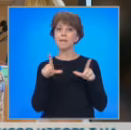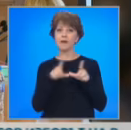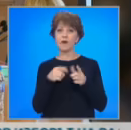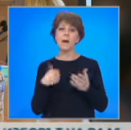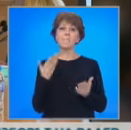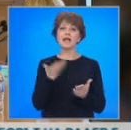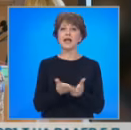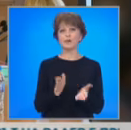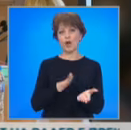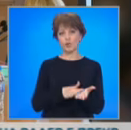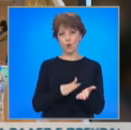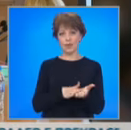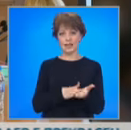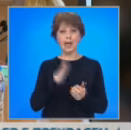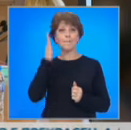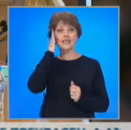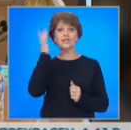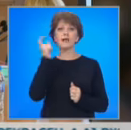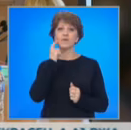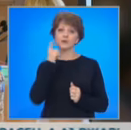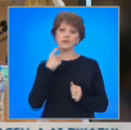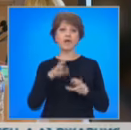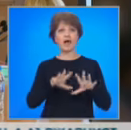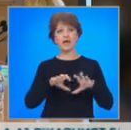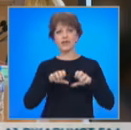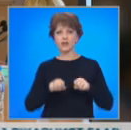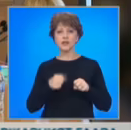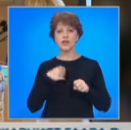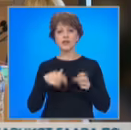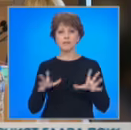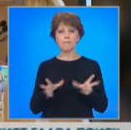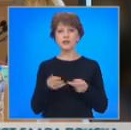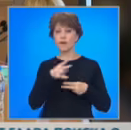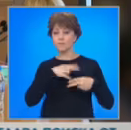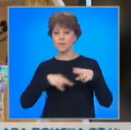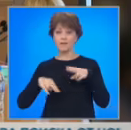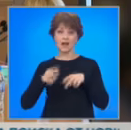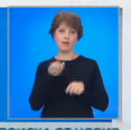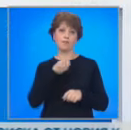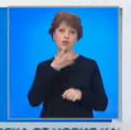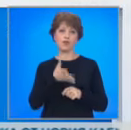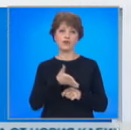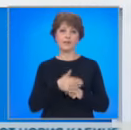предадоха документите. Министър Бозуков се ангажира да започне проверка по случая.